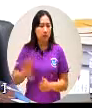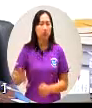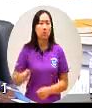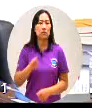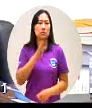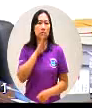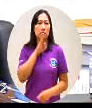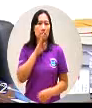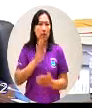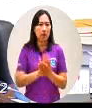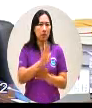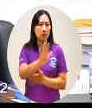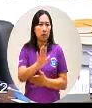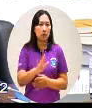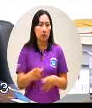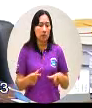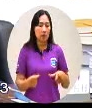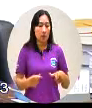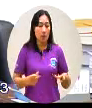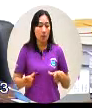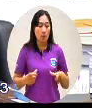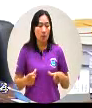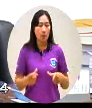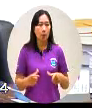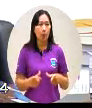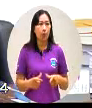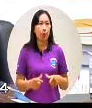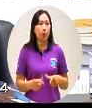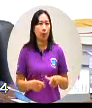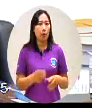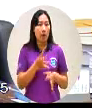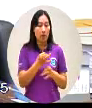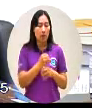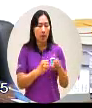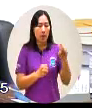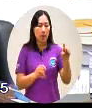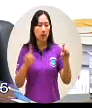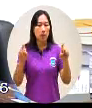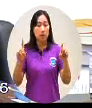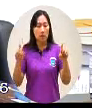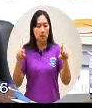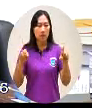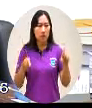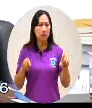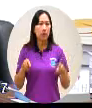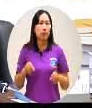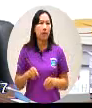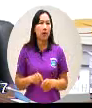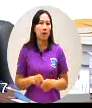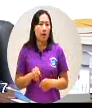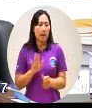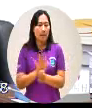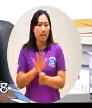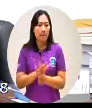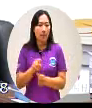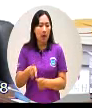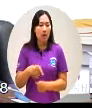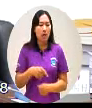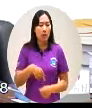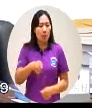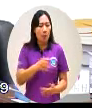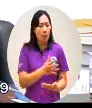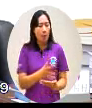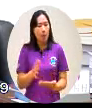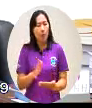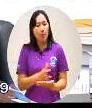号甲十一号安尼对照开吼，这临门一个市中心，啊，佮户外。运动休闲，我想会当提